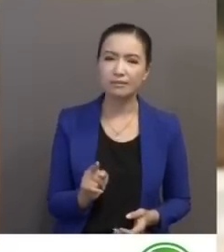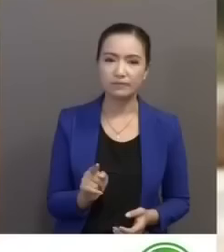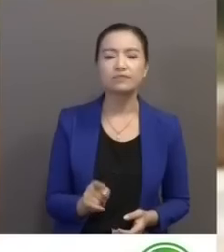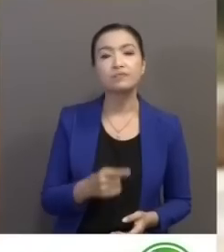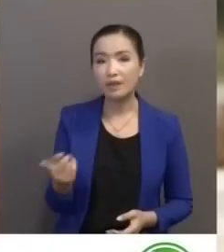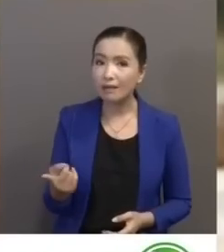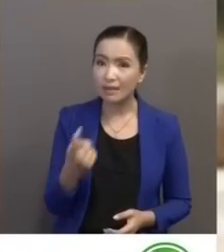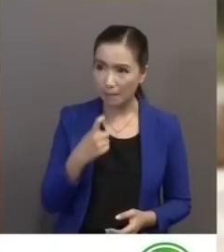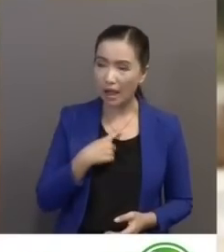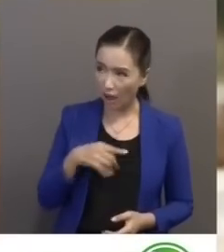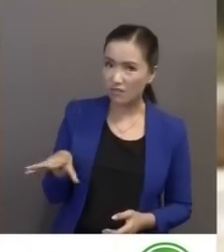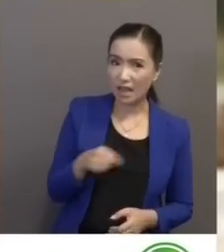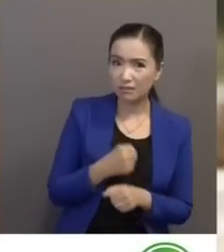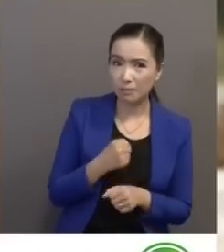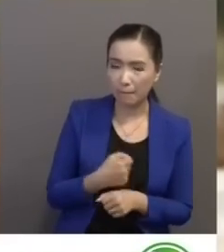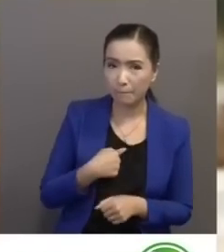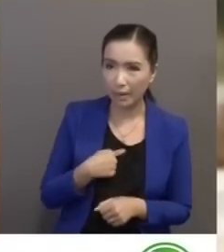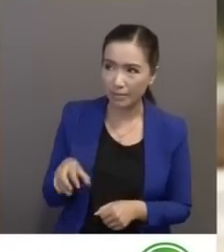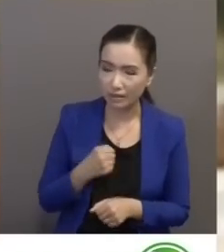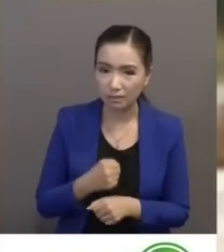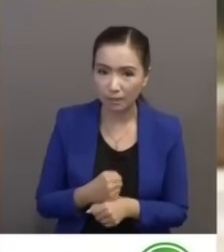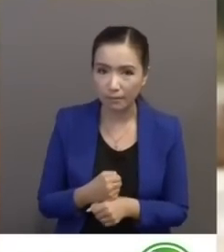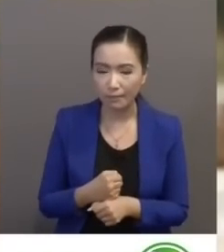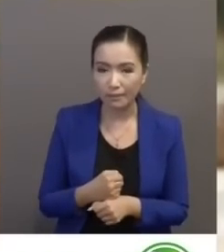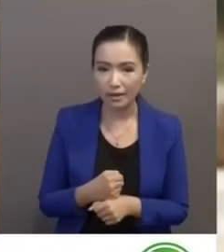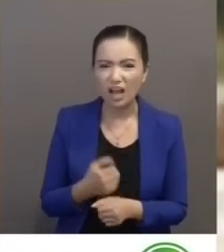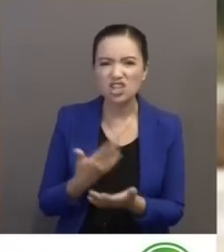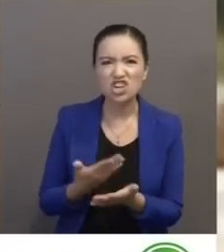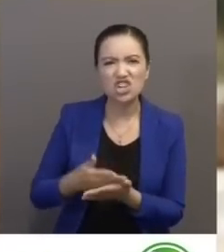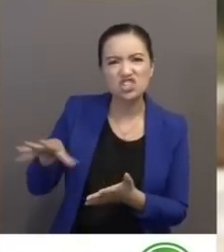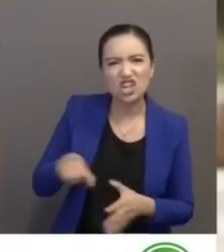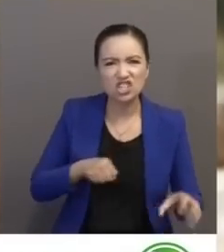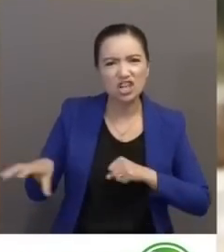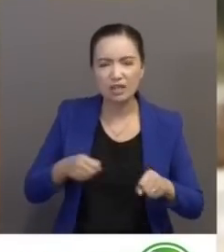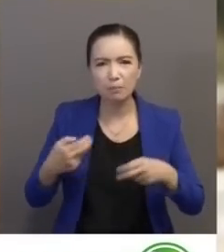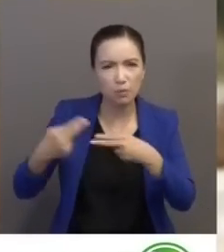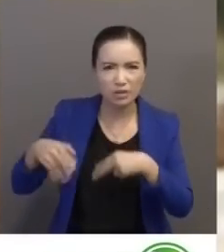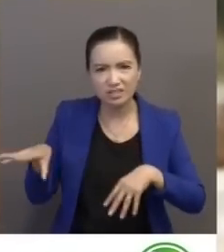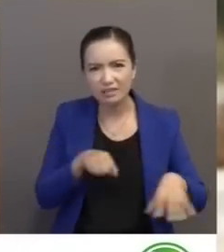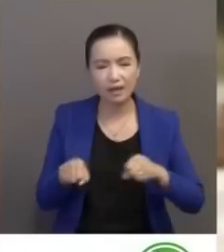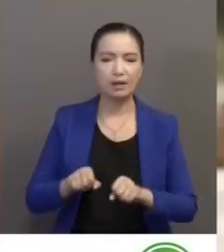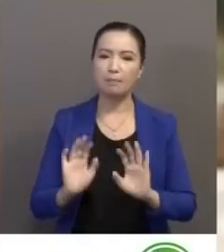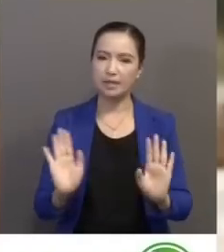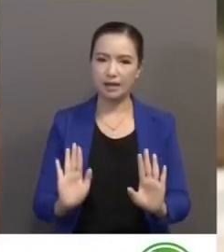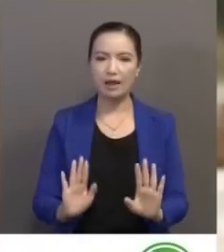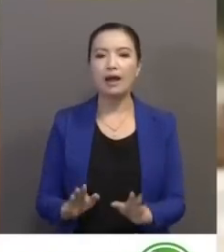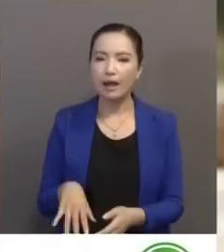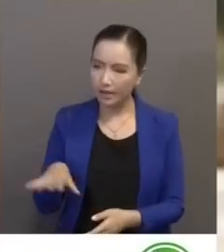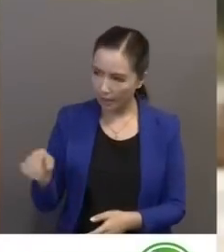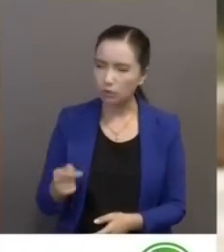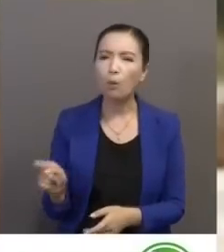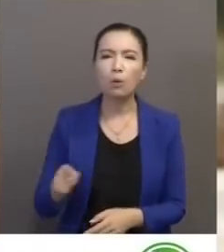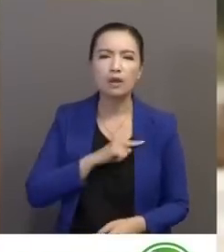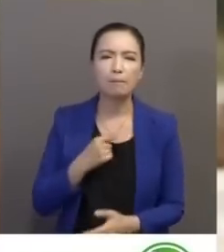ถามว่าแย่งทำเนี่ยมันไม่ใช่แย่งเงินแย่งทองแย่งปล้นมันแย่งเพื่อแบ่งเบาภาระ